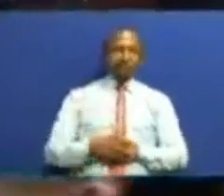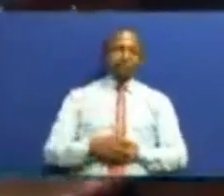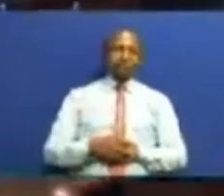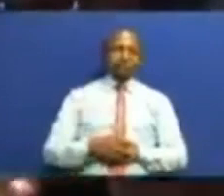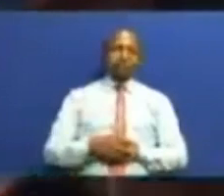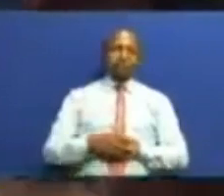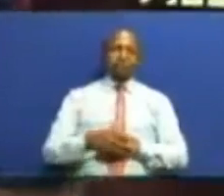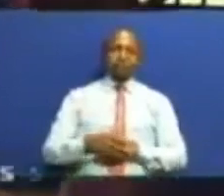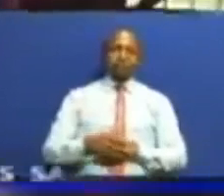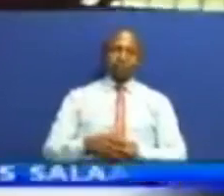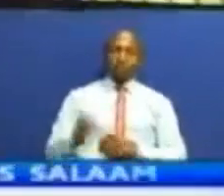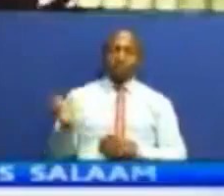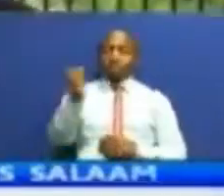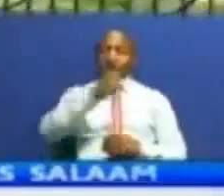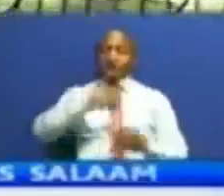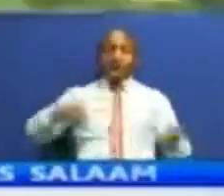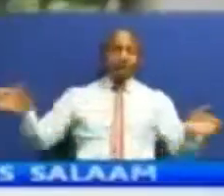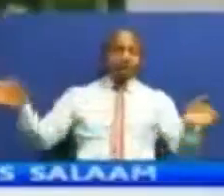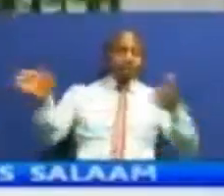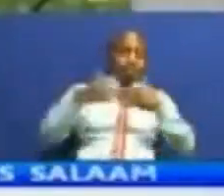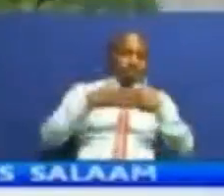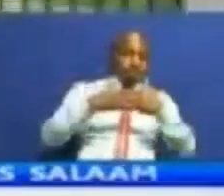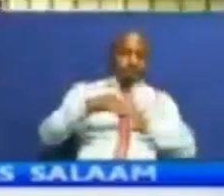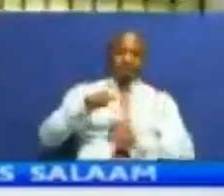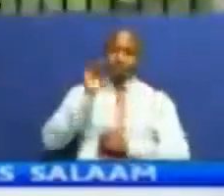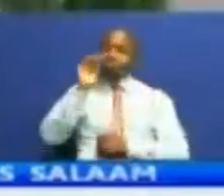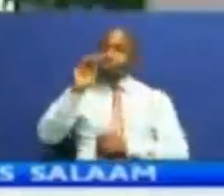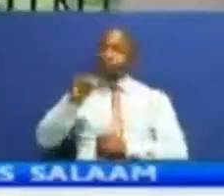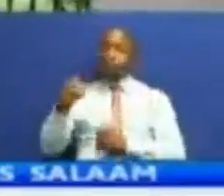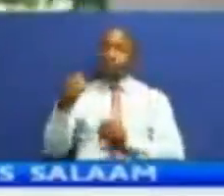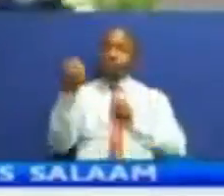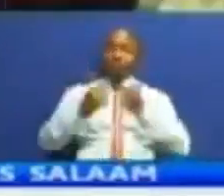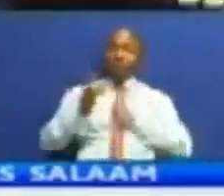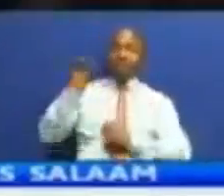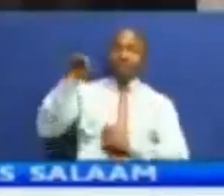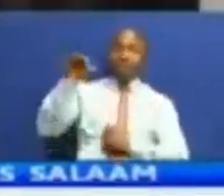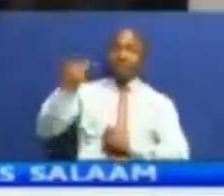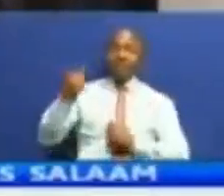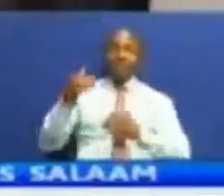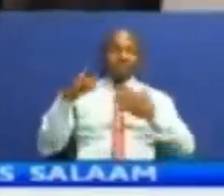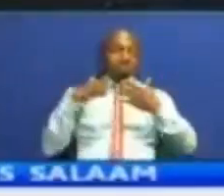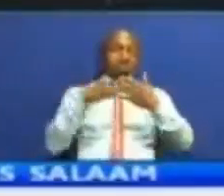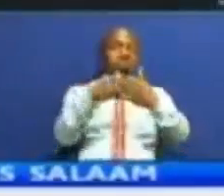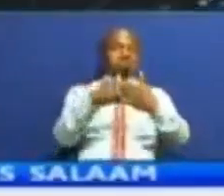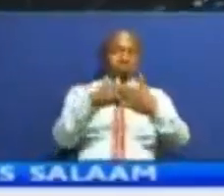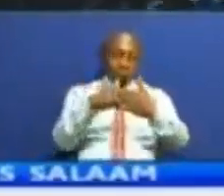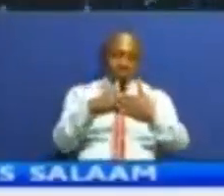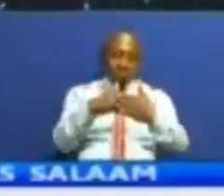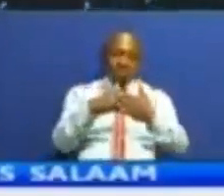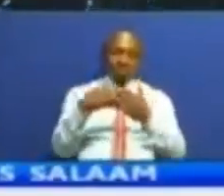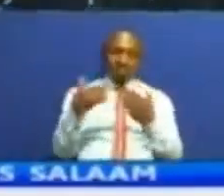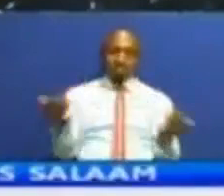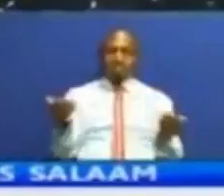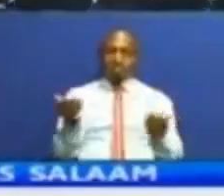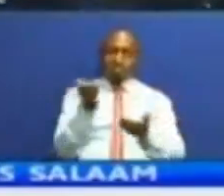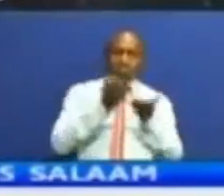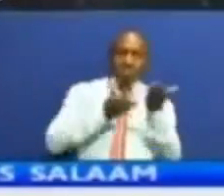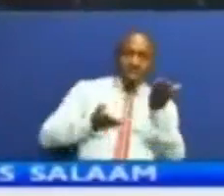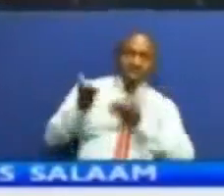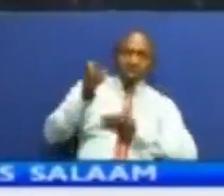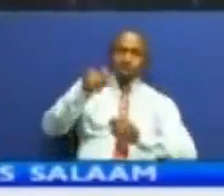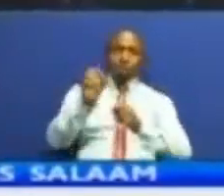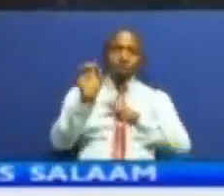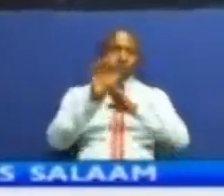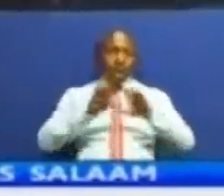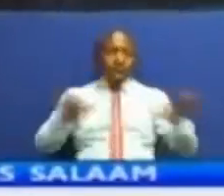Milango ilifungwa, msafara wa gari za meya na baadhi ya washirika wake ukaishia hapa. Ukurasa majadiliano na watunza